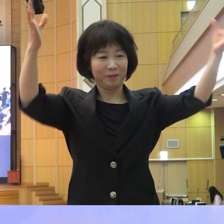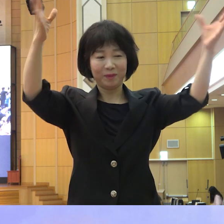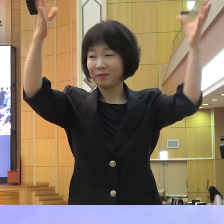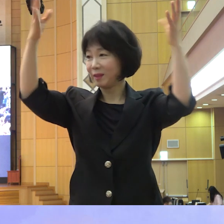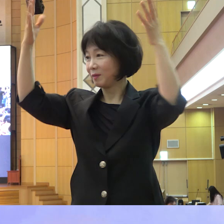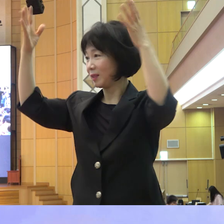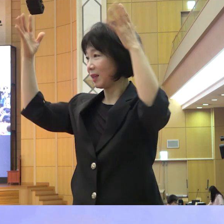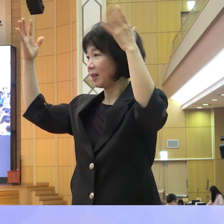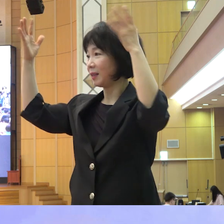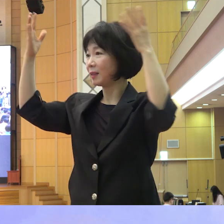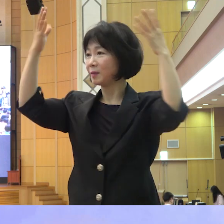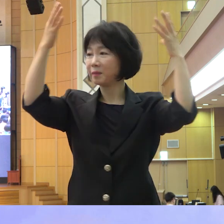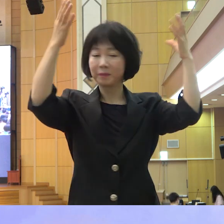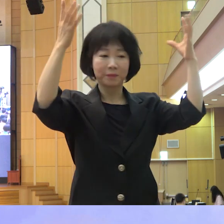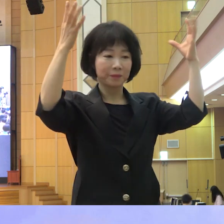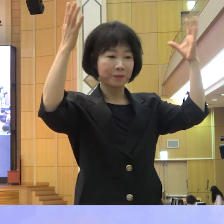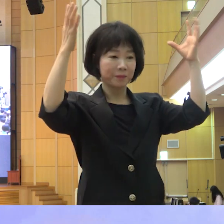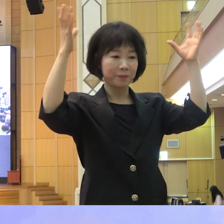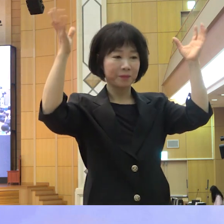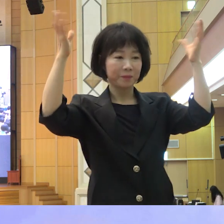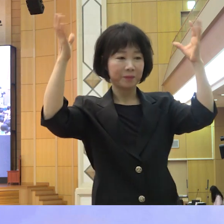쳐드리겠습니다.